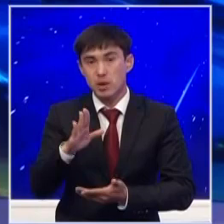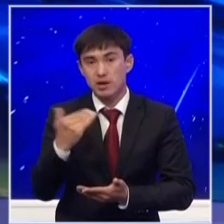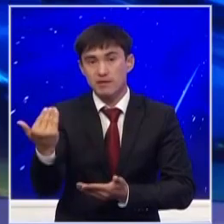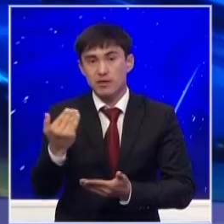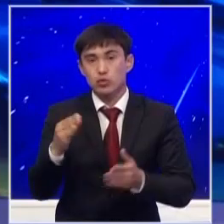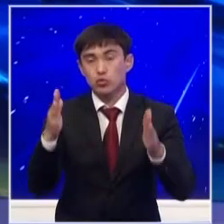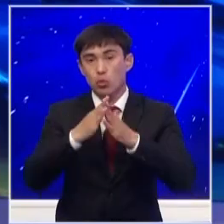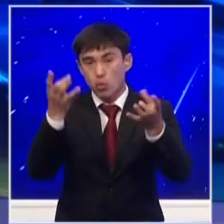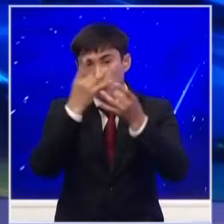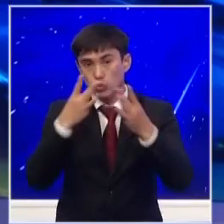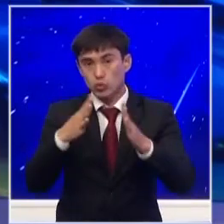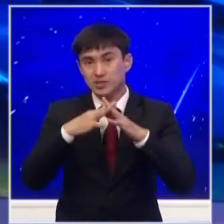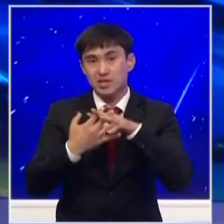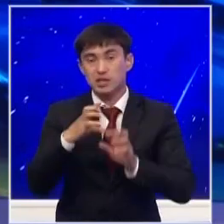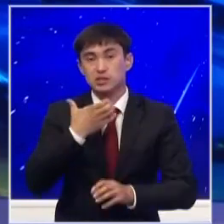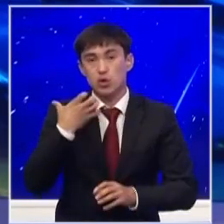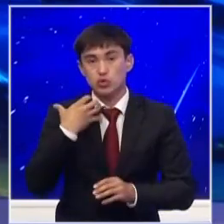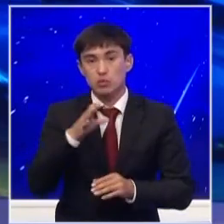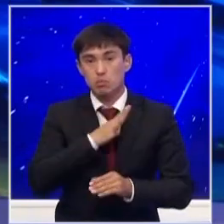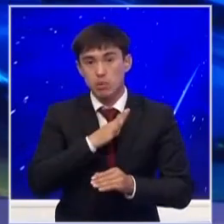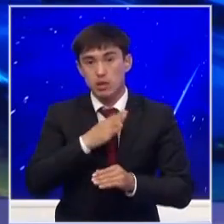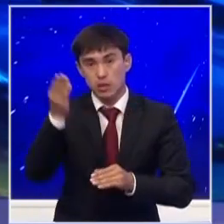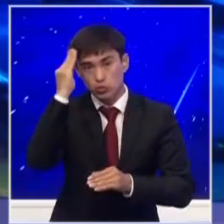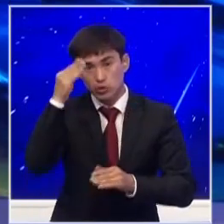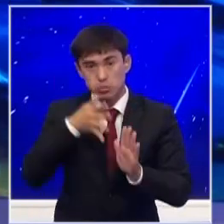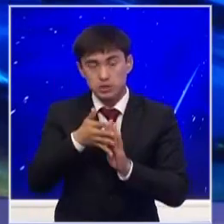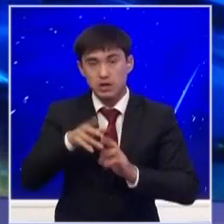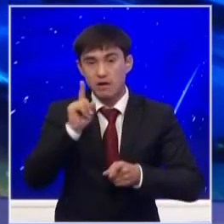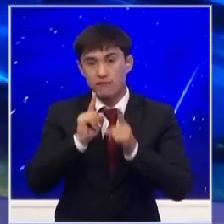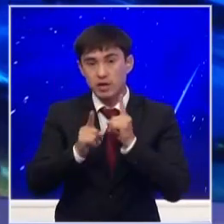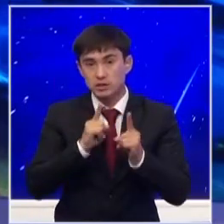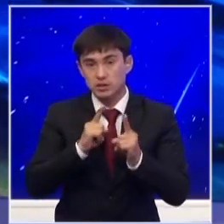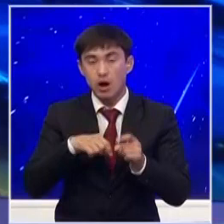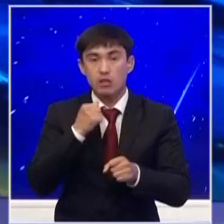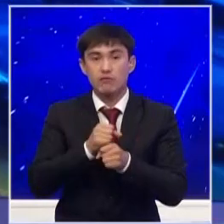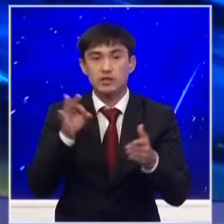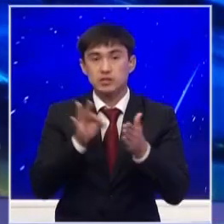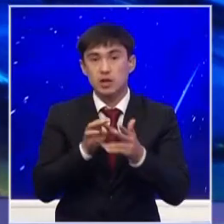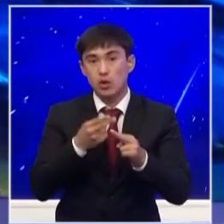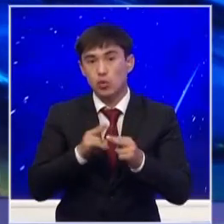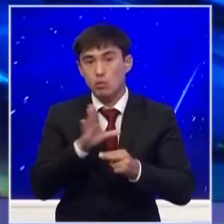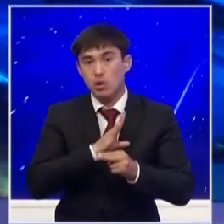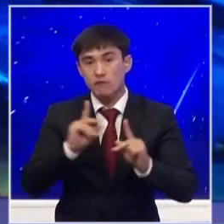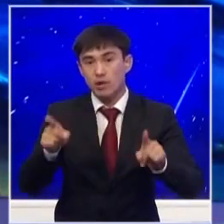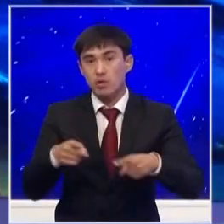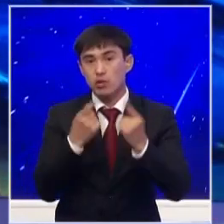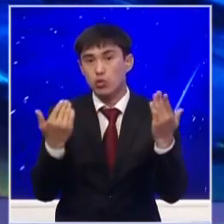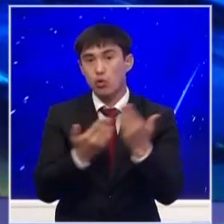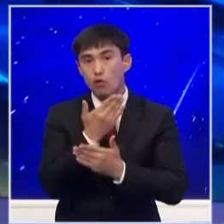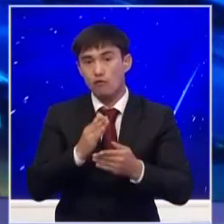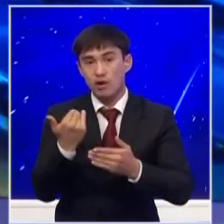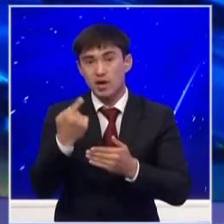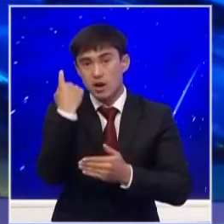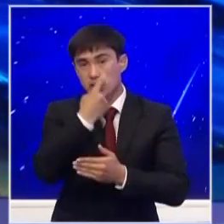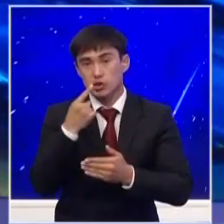Акылбекова в стенах Дома культуры села Саразек состоялась научно-познавательная конференция, основной целью которой стало формирование нового подхода